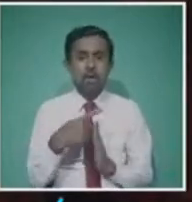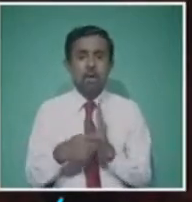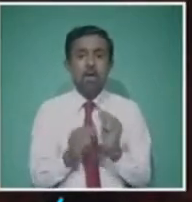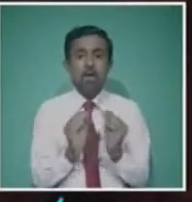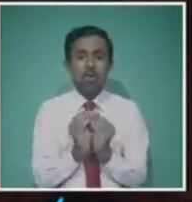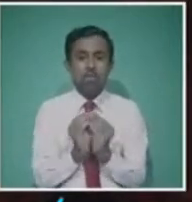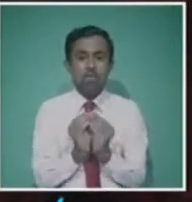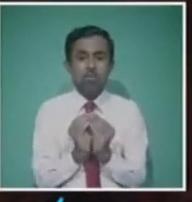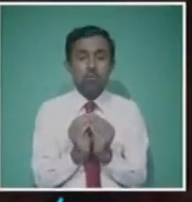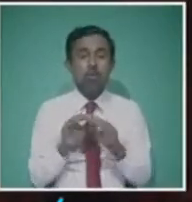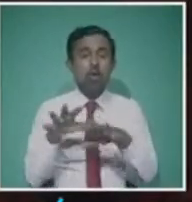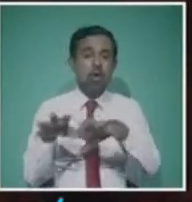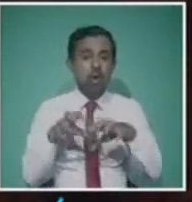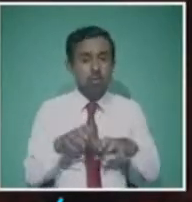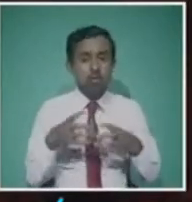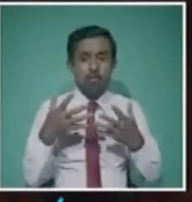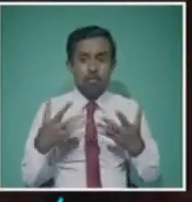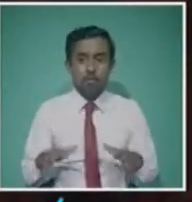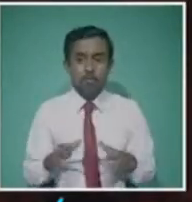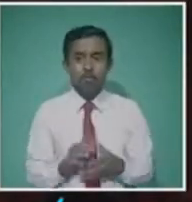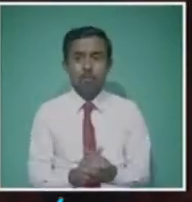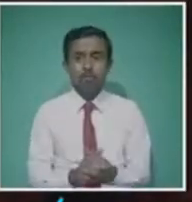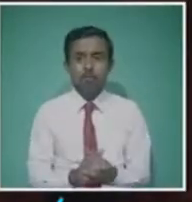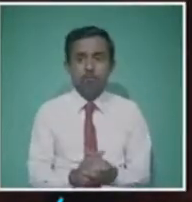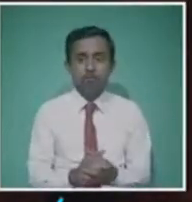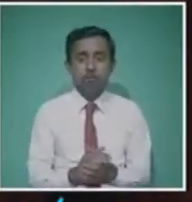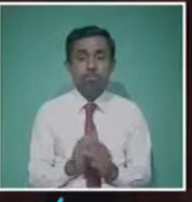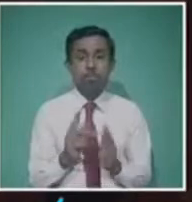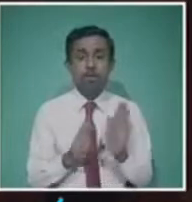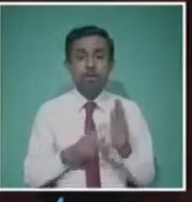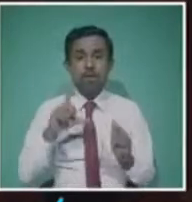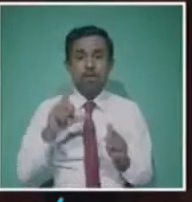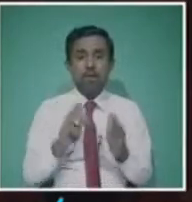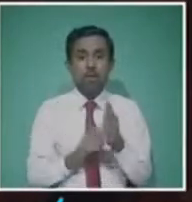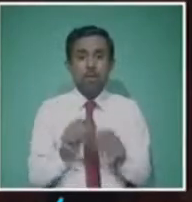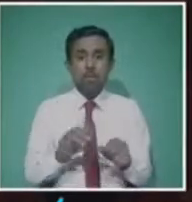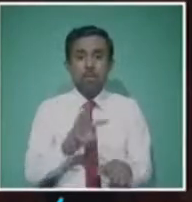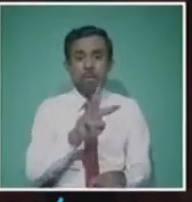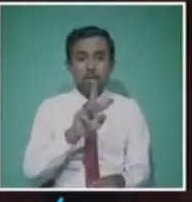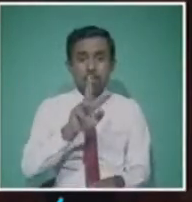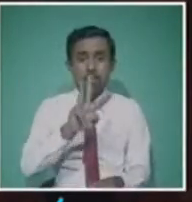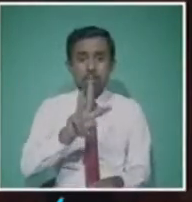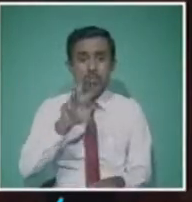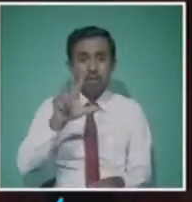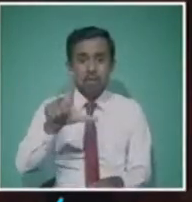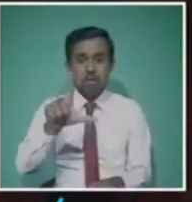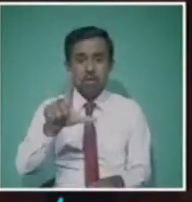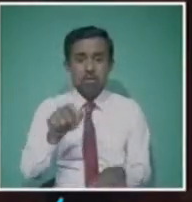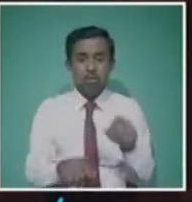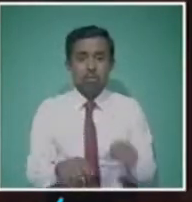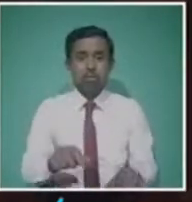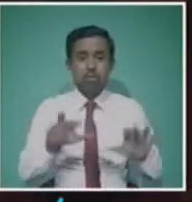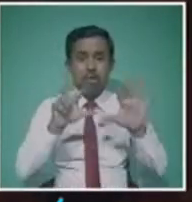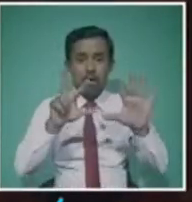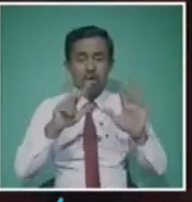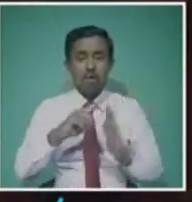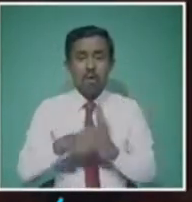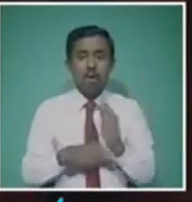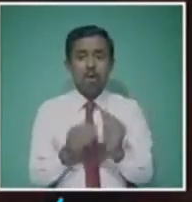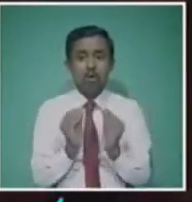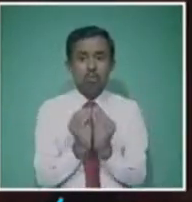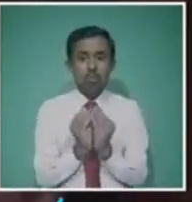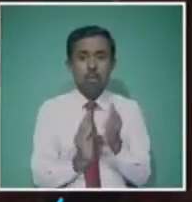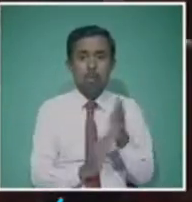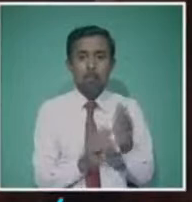පොජ්ජන පෙරමුණේ ගොදුරක් බවට ජාතික සභාව පත් වෙලා තියෙනවා. ජාතික සභාව සාමාජිකයන් 37යි. ඒ 37න් 8 දෙනෙක් ශ්‍රී ලංකා පොජ්ජන